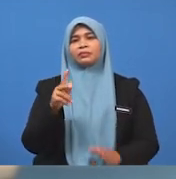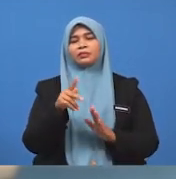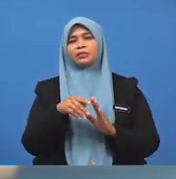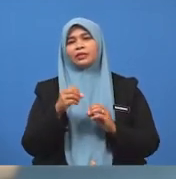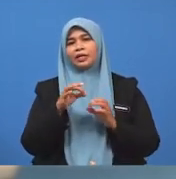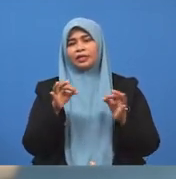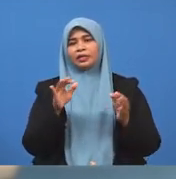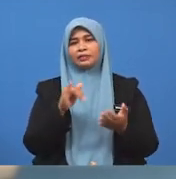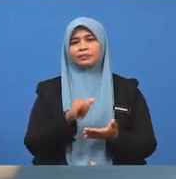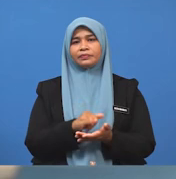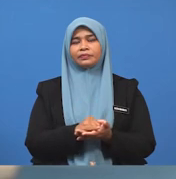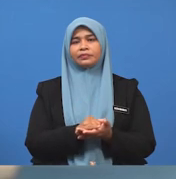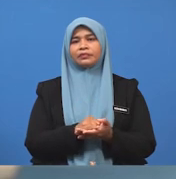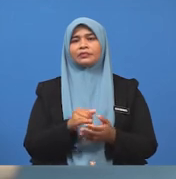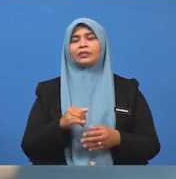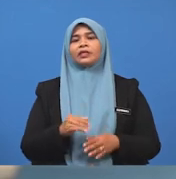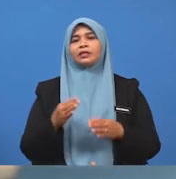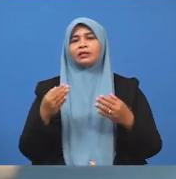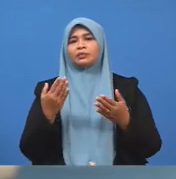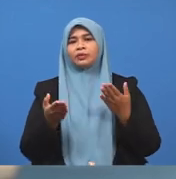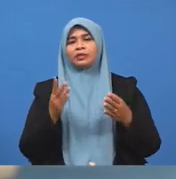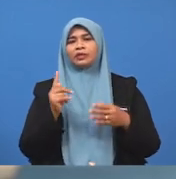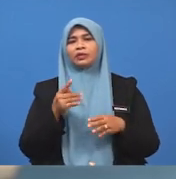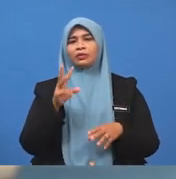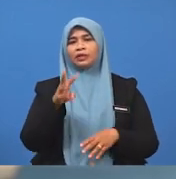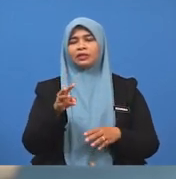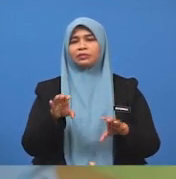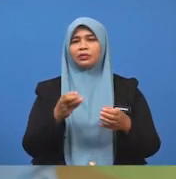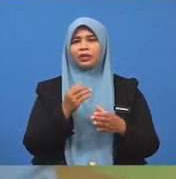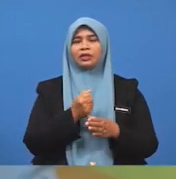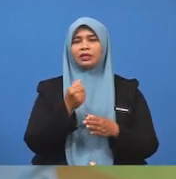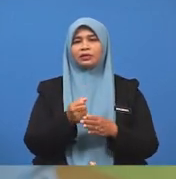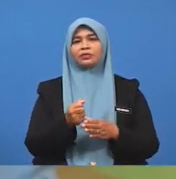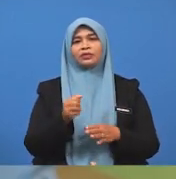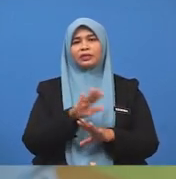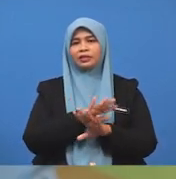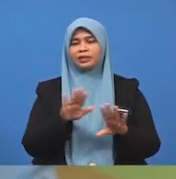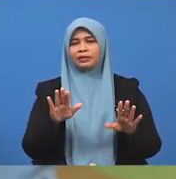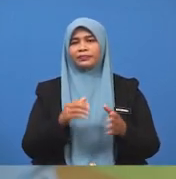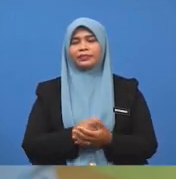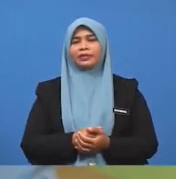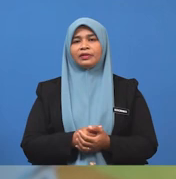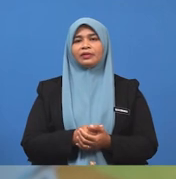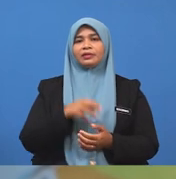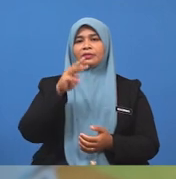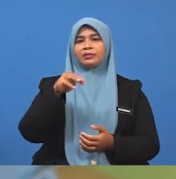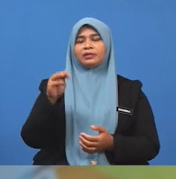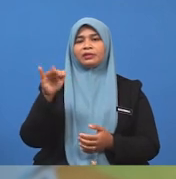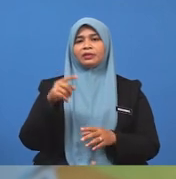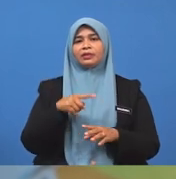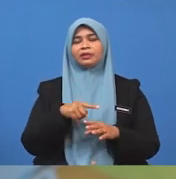kita wajib melaksanakan atau sebagainya murid-murid yang dikasih screen